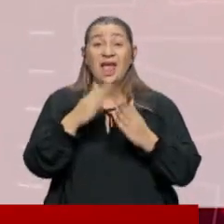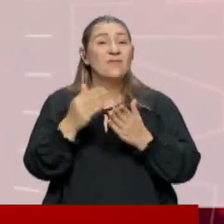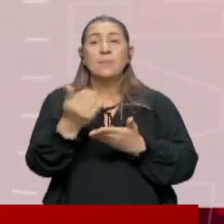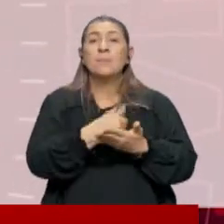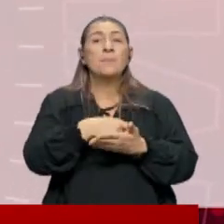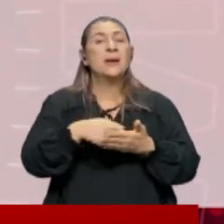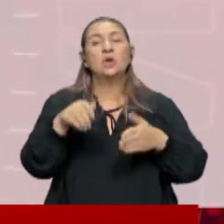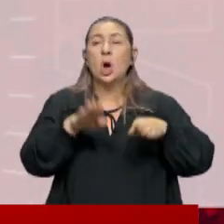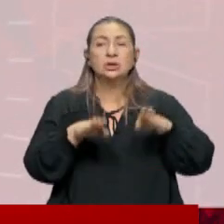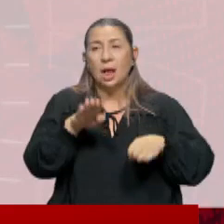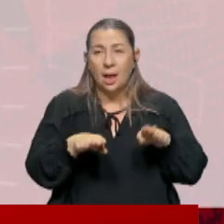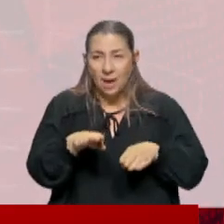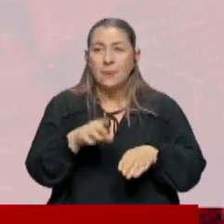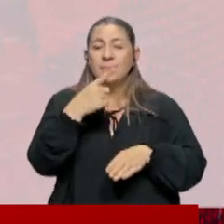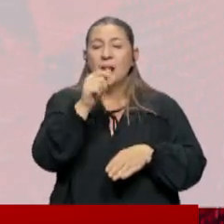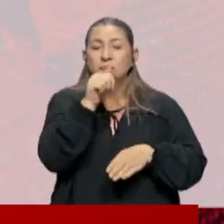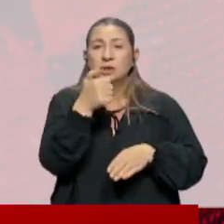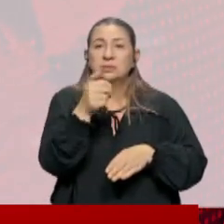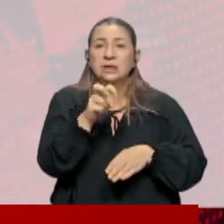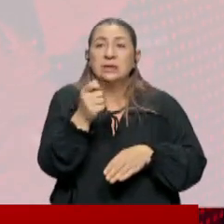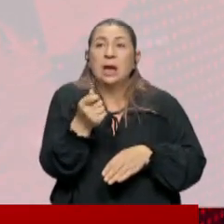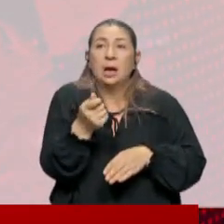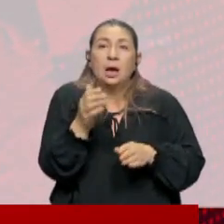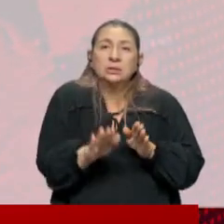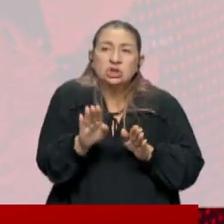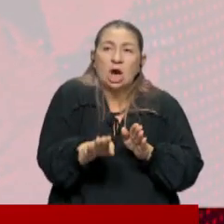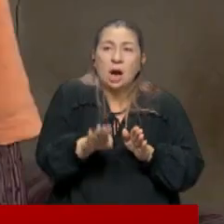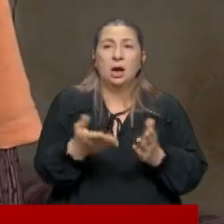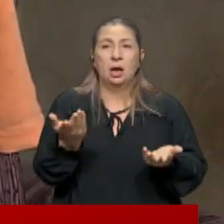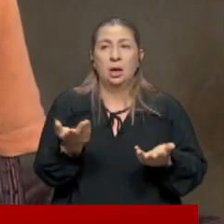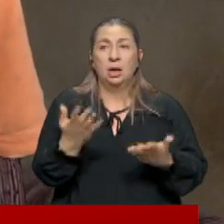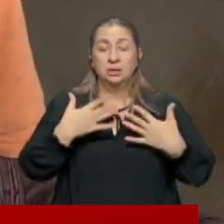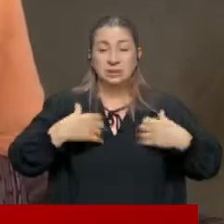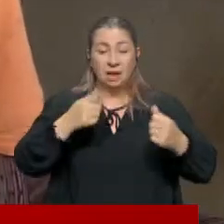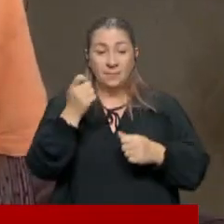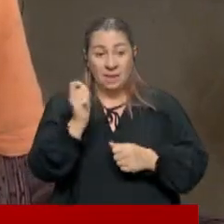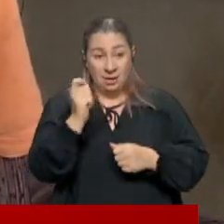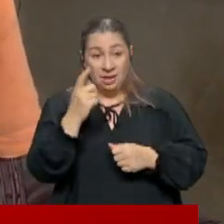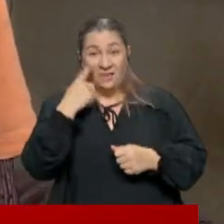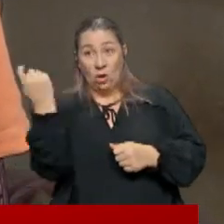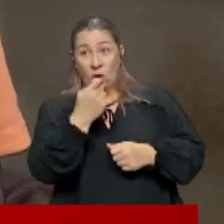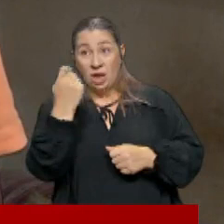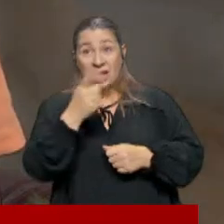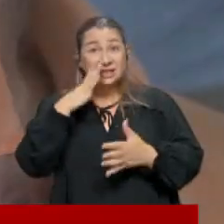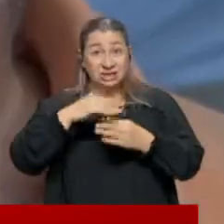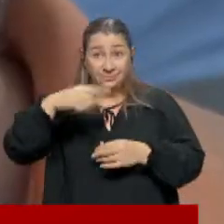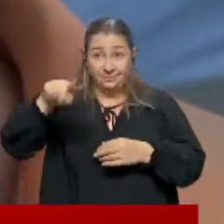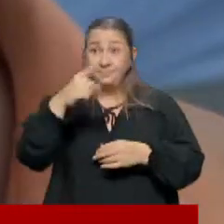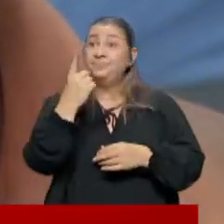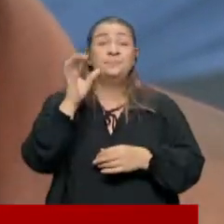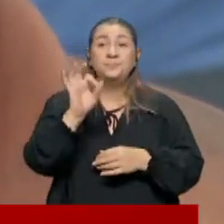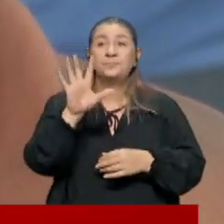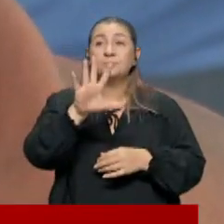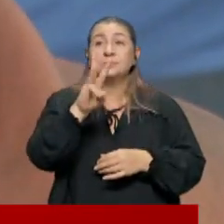hanesine giren ortalama aylık gelirse 1668 liranın altında kaldı. Sağlık primleri devlet tarafından ödenen kişilerden biri